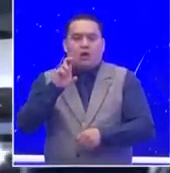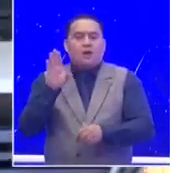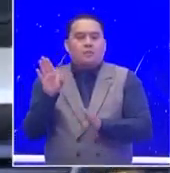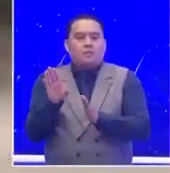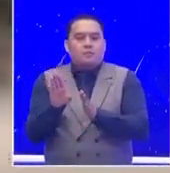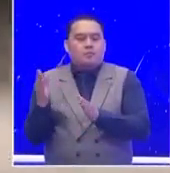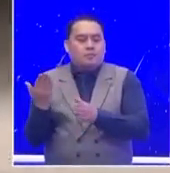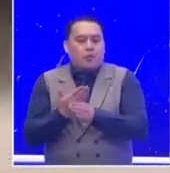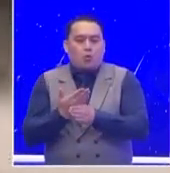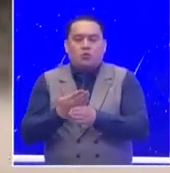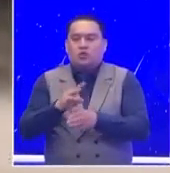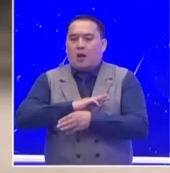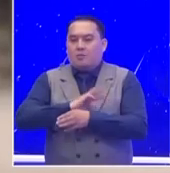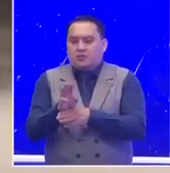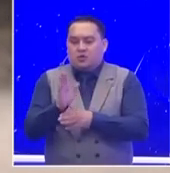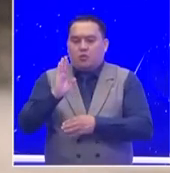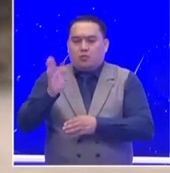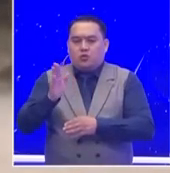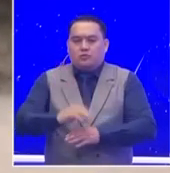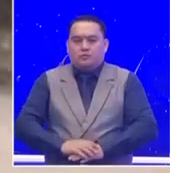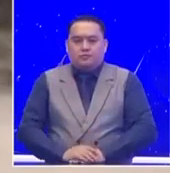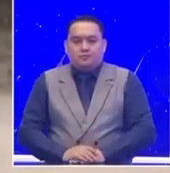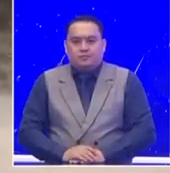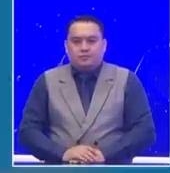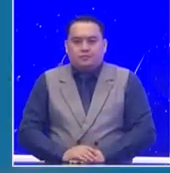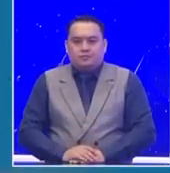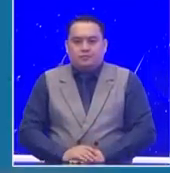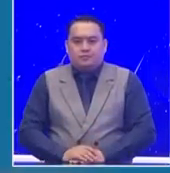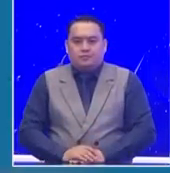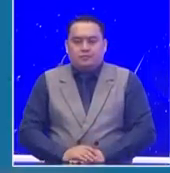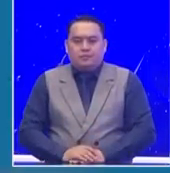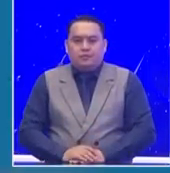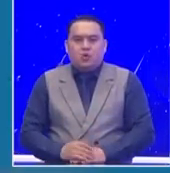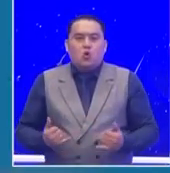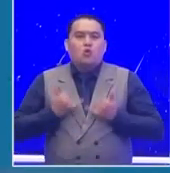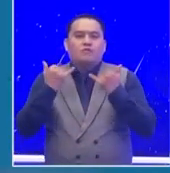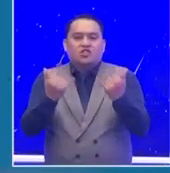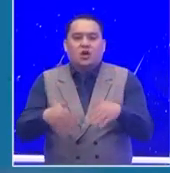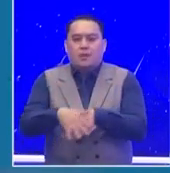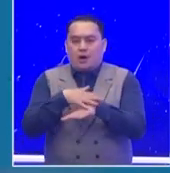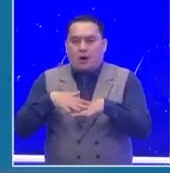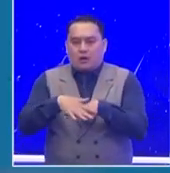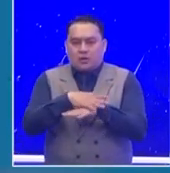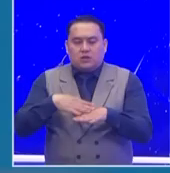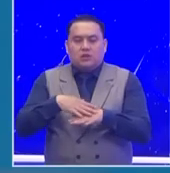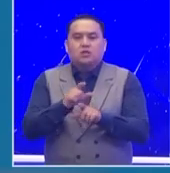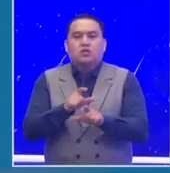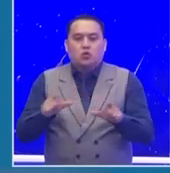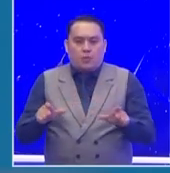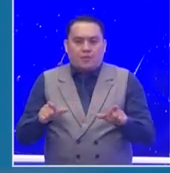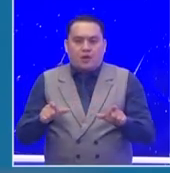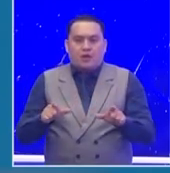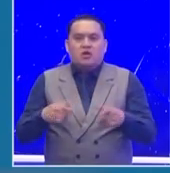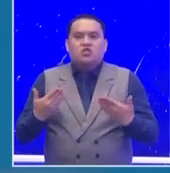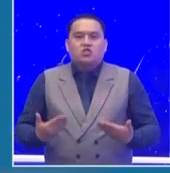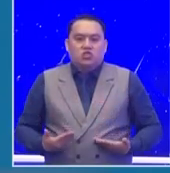без помощи во время особой обстановки в стране. Дорогие казахстанцы, я понимаю, жизнь поставила